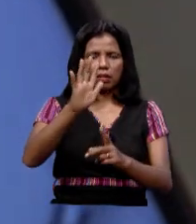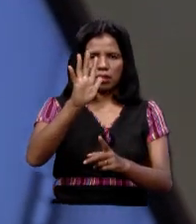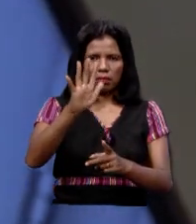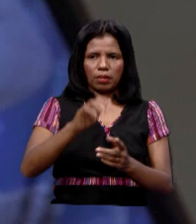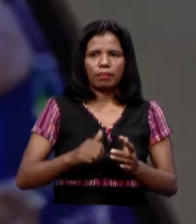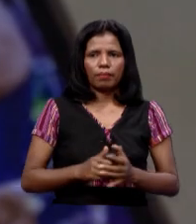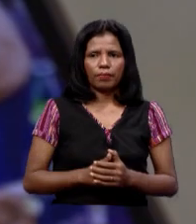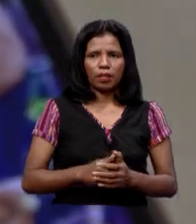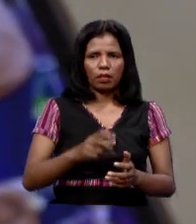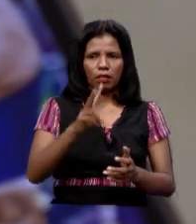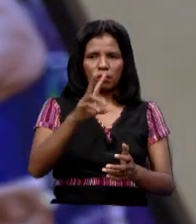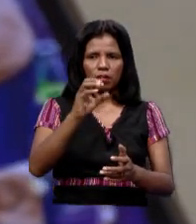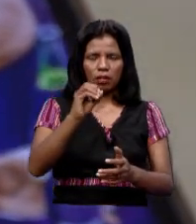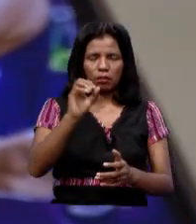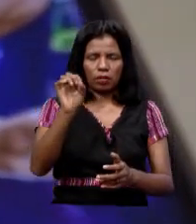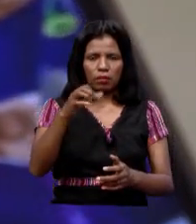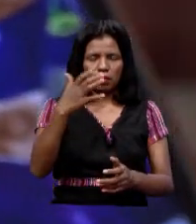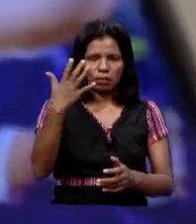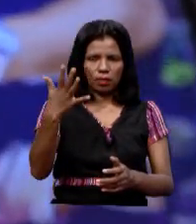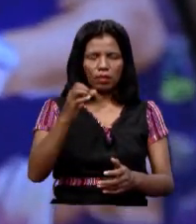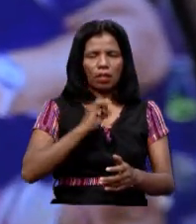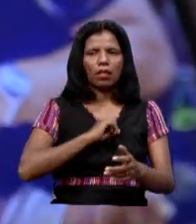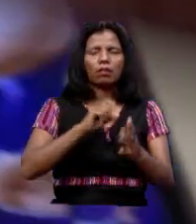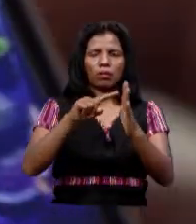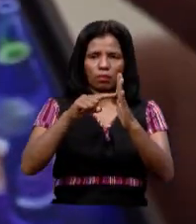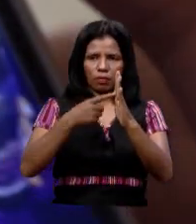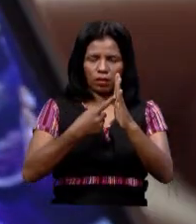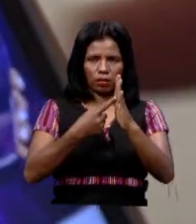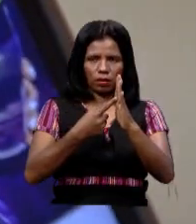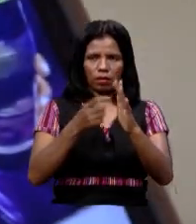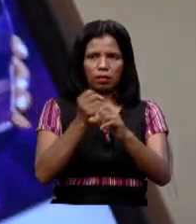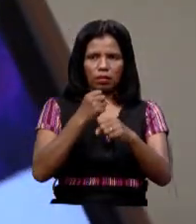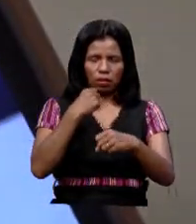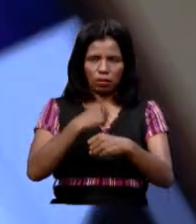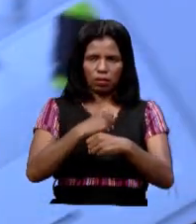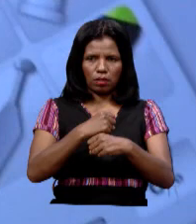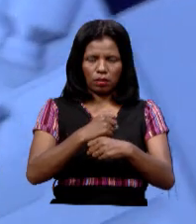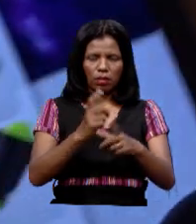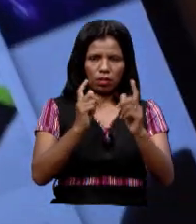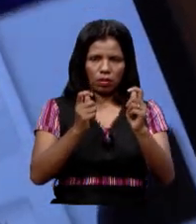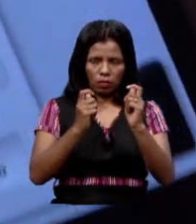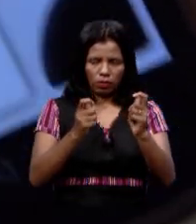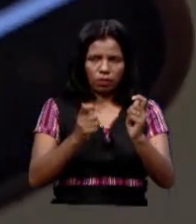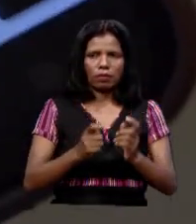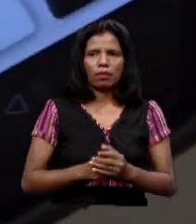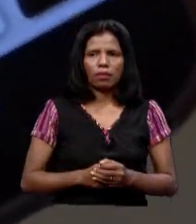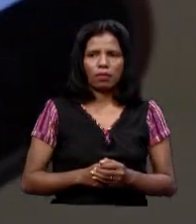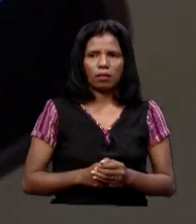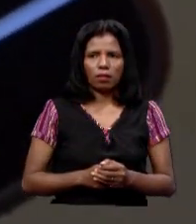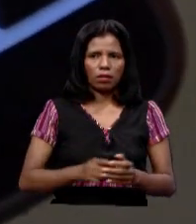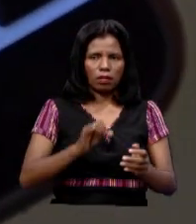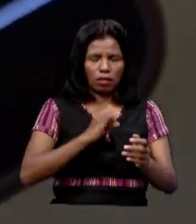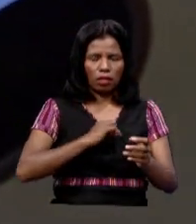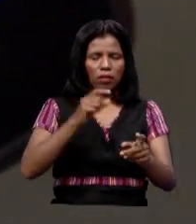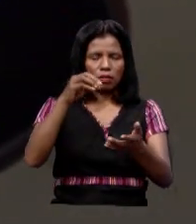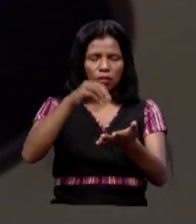ya 2015 ni hau hau na halau koko pintura digital tama hau tama he Facebook ne